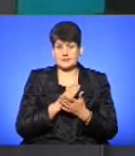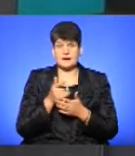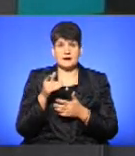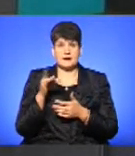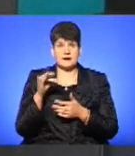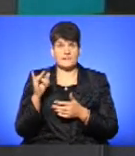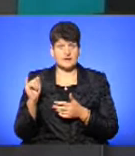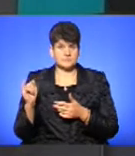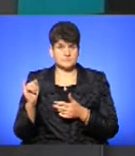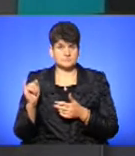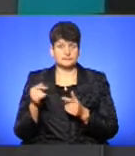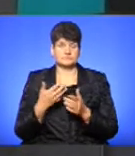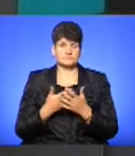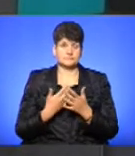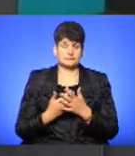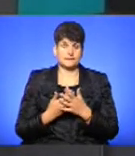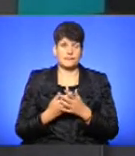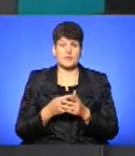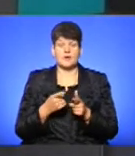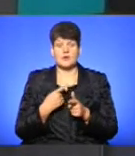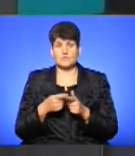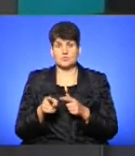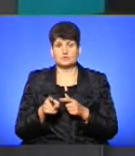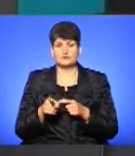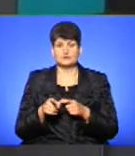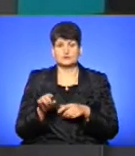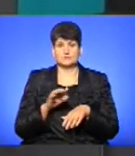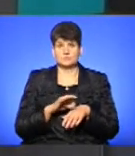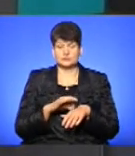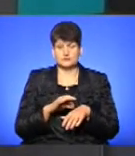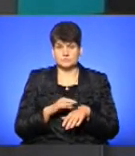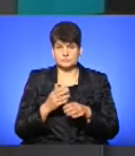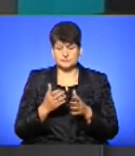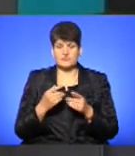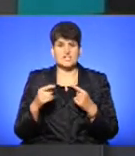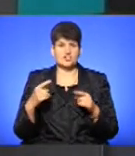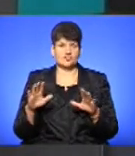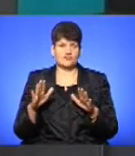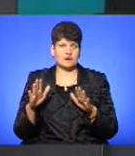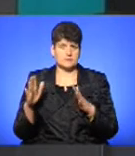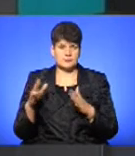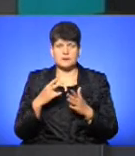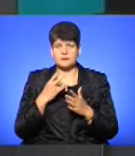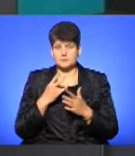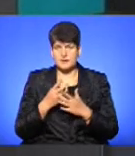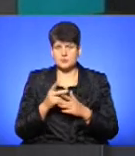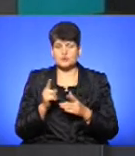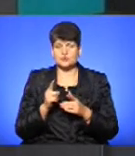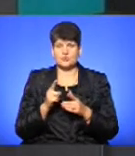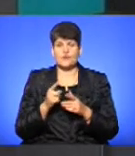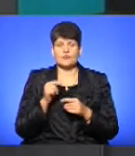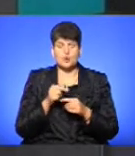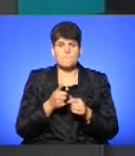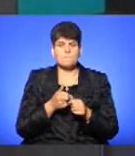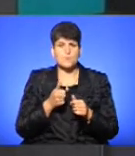захворювання, відповідно, або загострення якогось хронічного захворювання. В інших випадках, як ми бачимо, що воно попереджає,